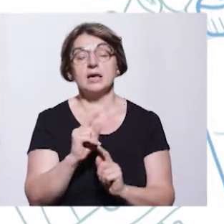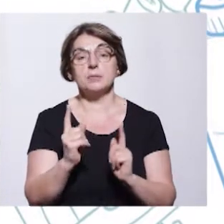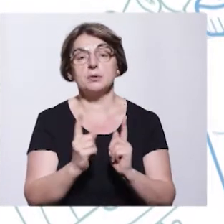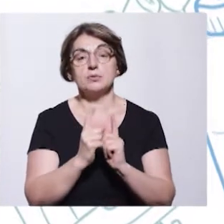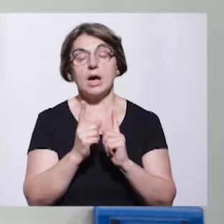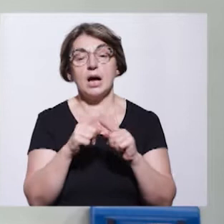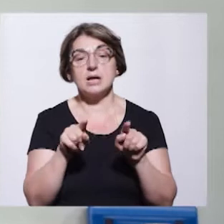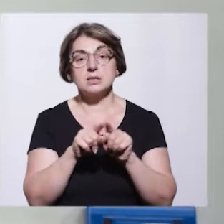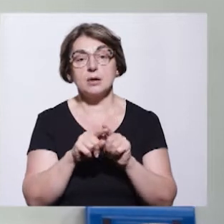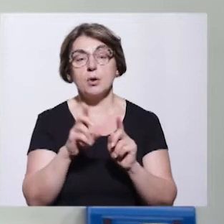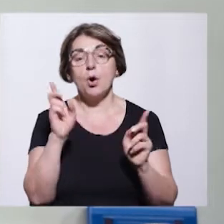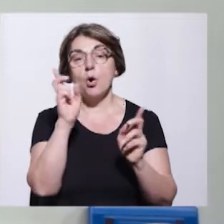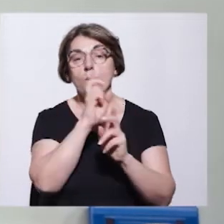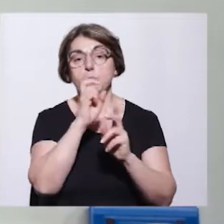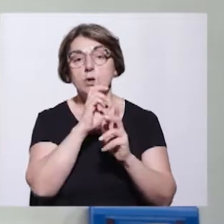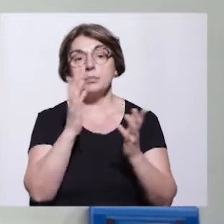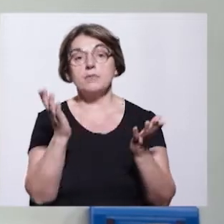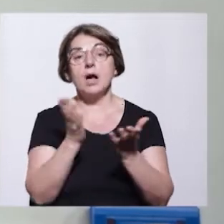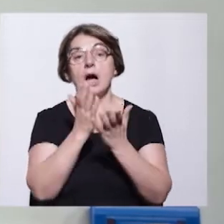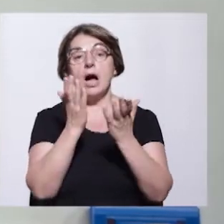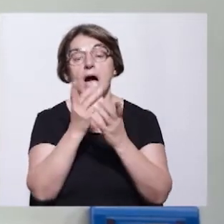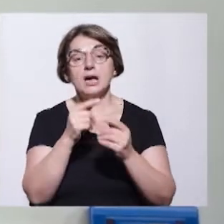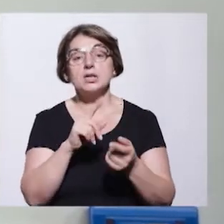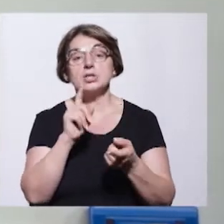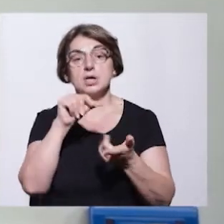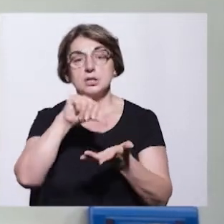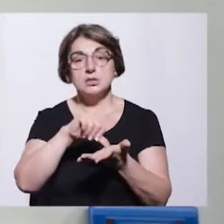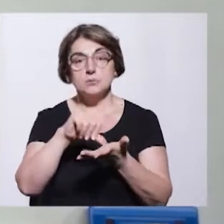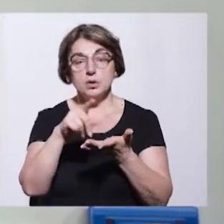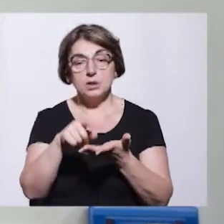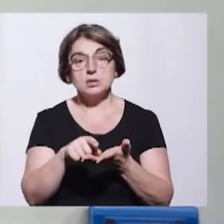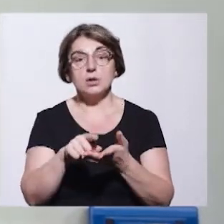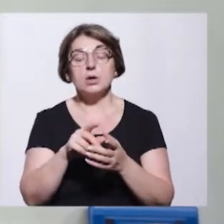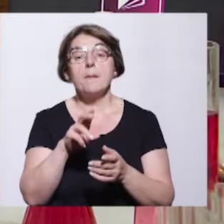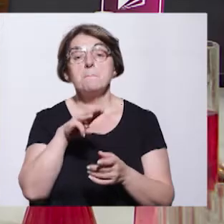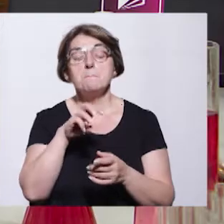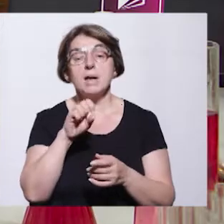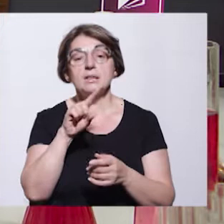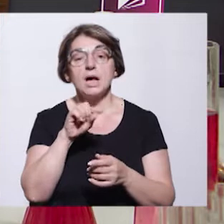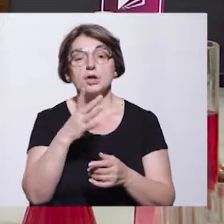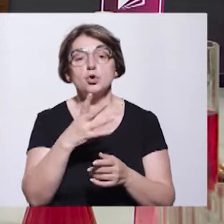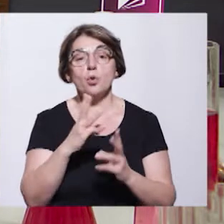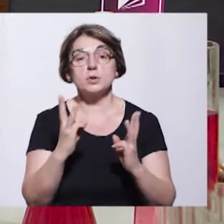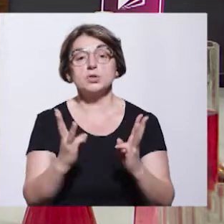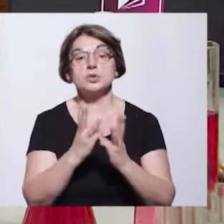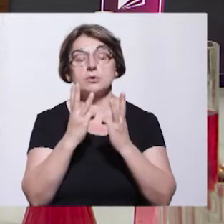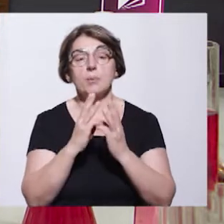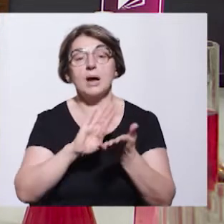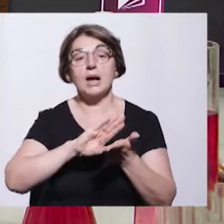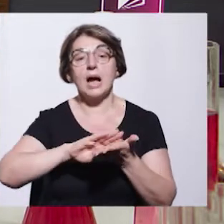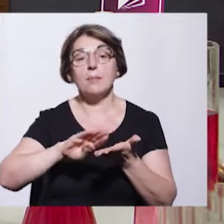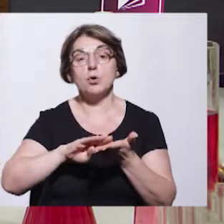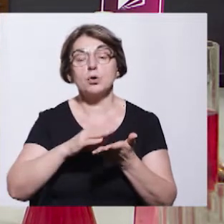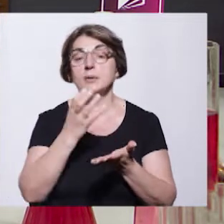გვხვდება ასევე ბუნებრივი აირის შემადგენლობაში, კერძოდ მეთანი, რომლის წვის დროს